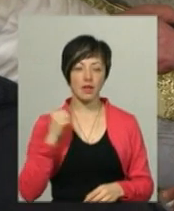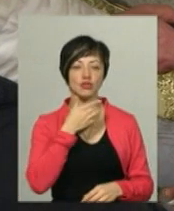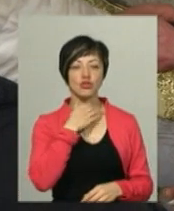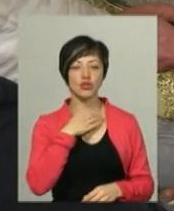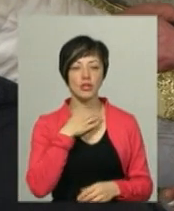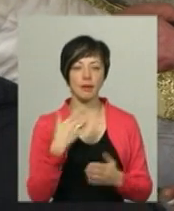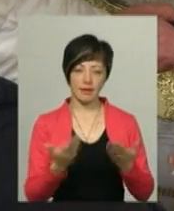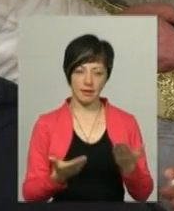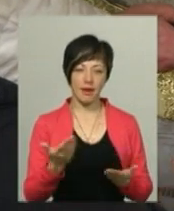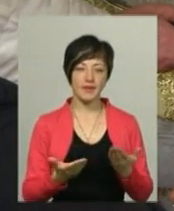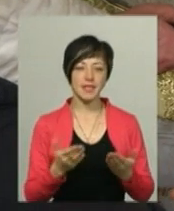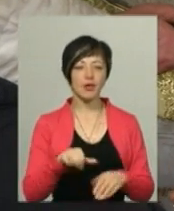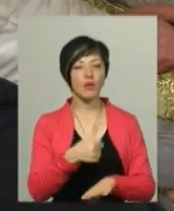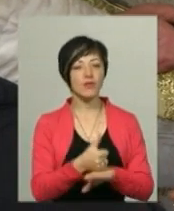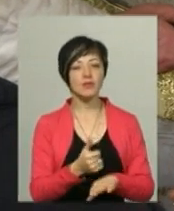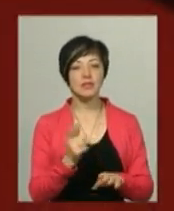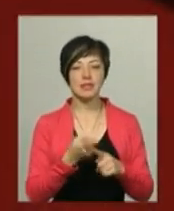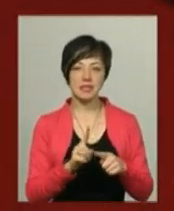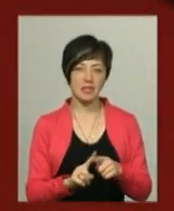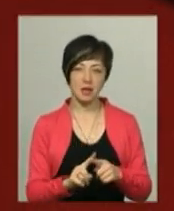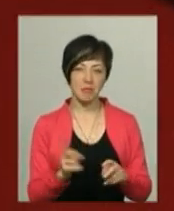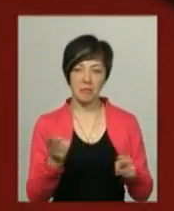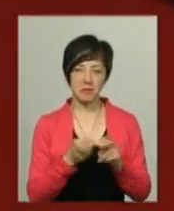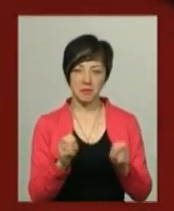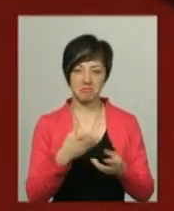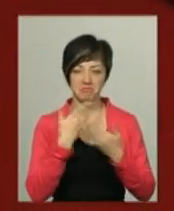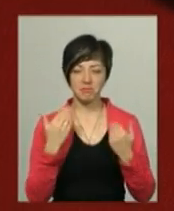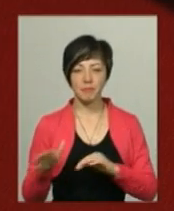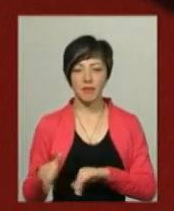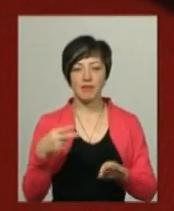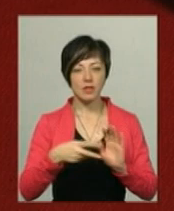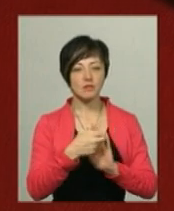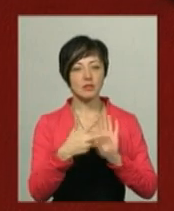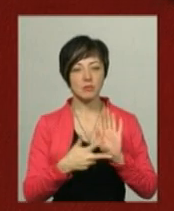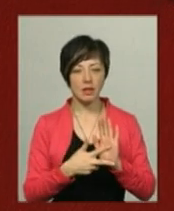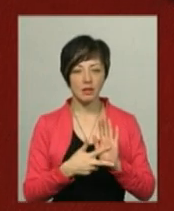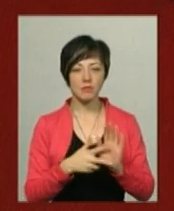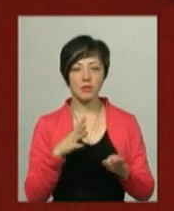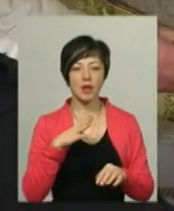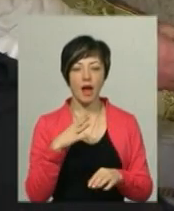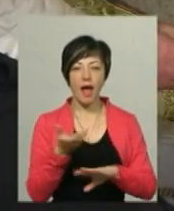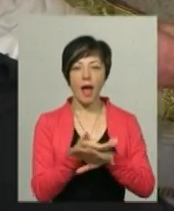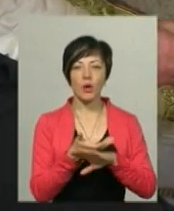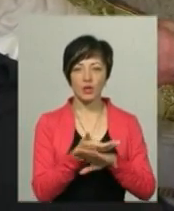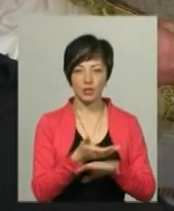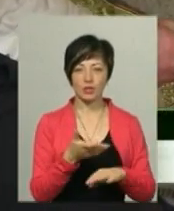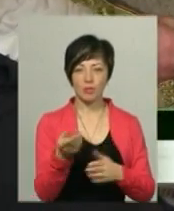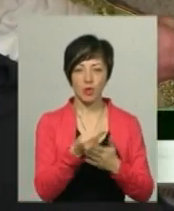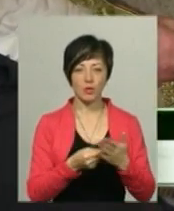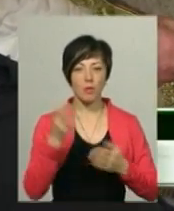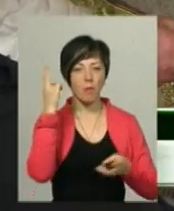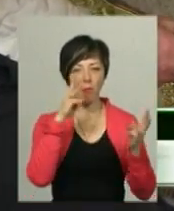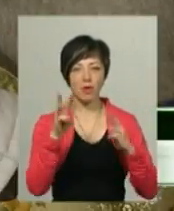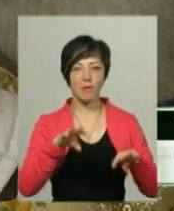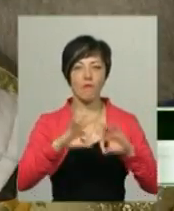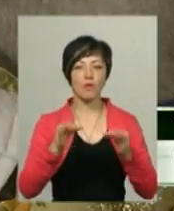шия навіть. І саме найголовніше, що це безпечно. Майстриня каже, в 2018-му став модним еротичний розпис. Модним воно стало буквально от